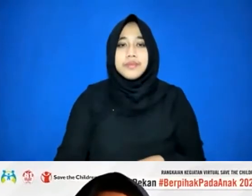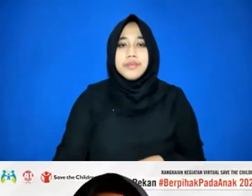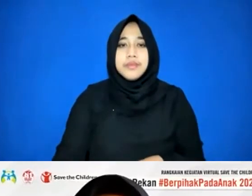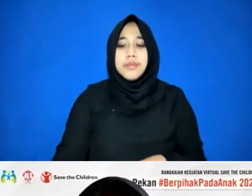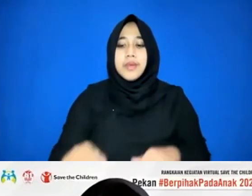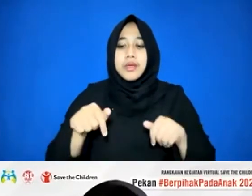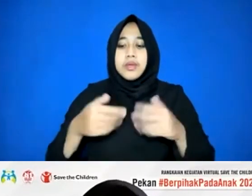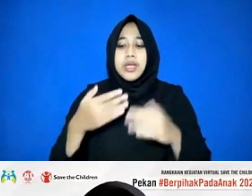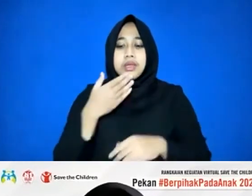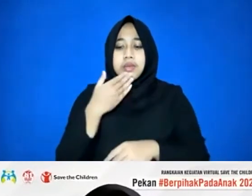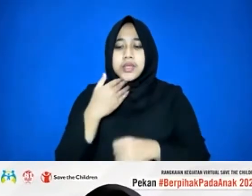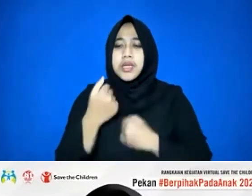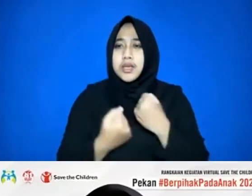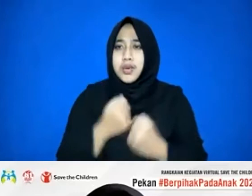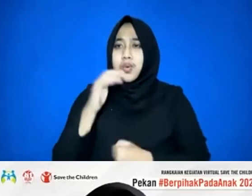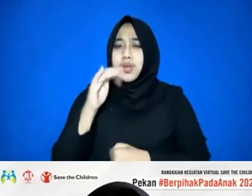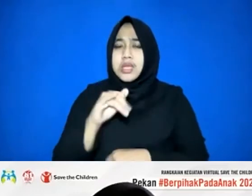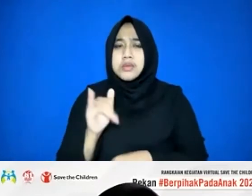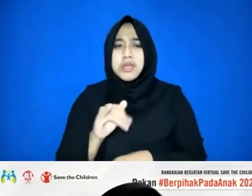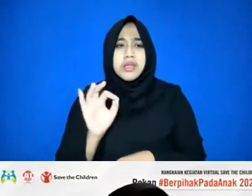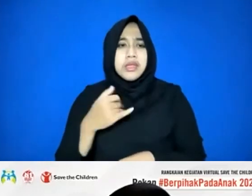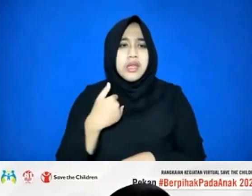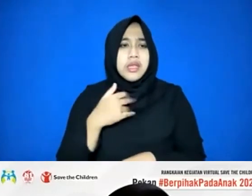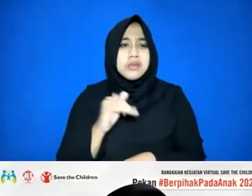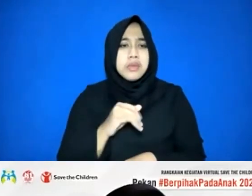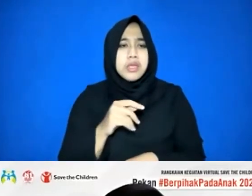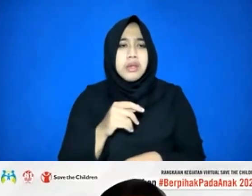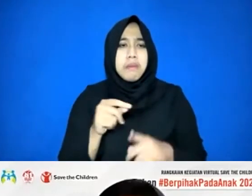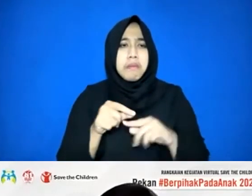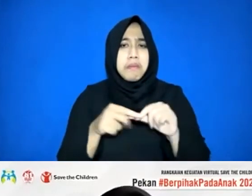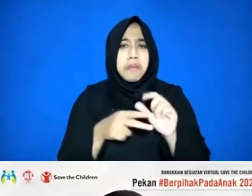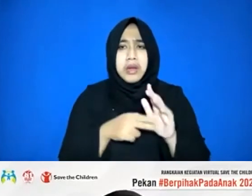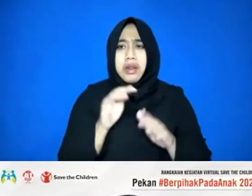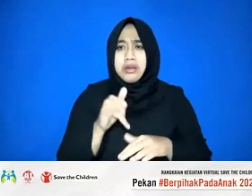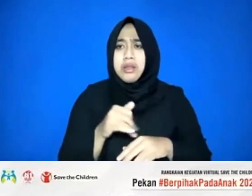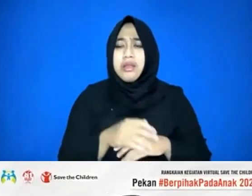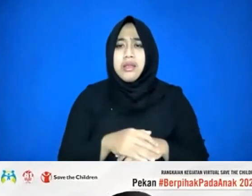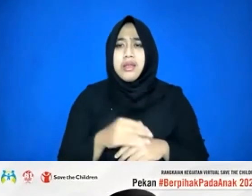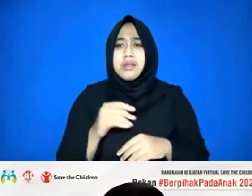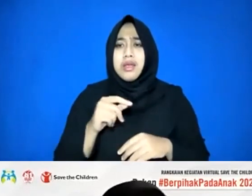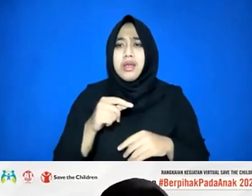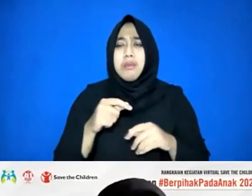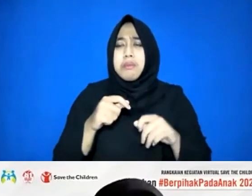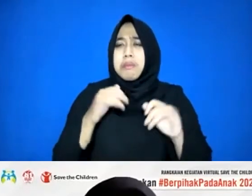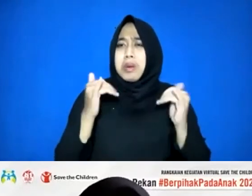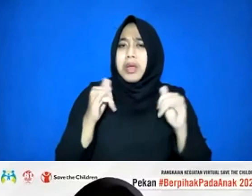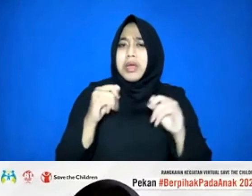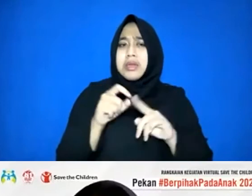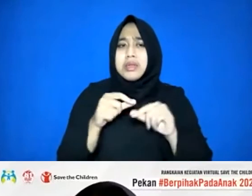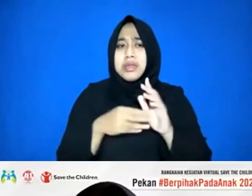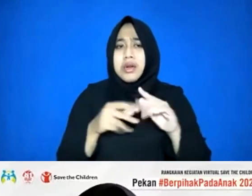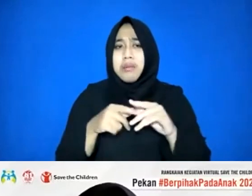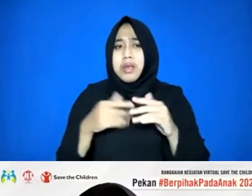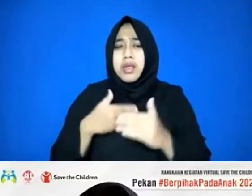sudah terbiasa dilakukan ya. Jadi kayak tidak seperti sebuah peran gitu ya. Kita bermain drama. Oke, lanjut yang